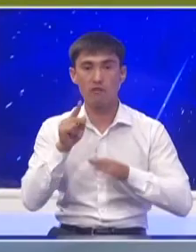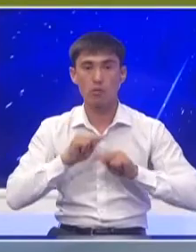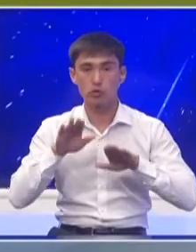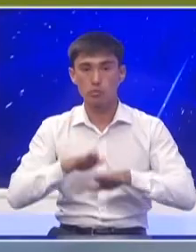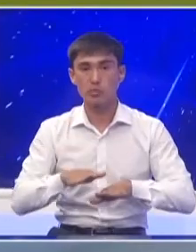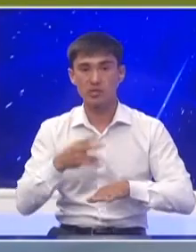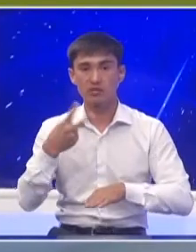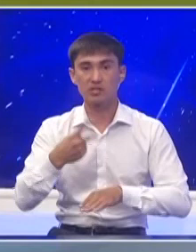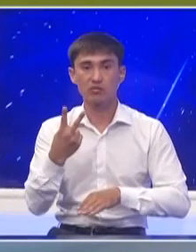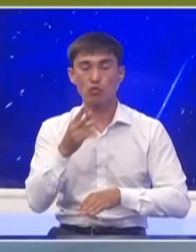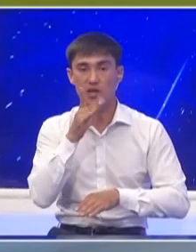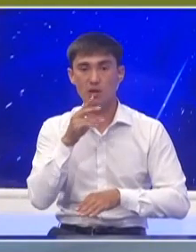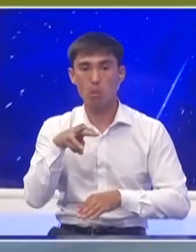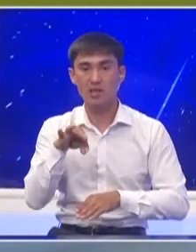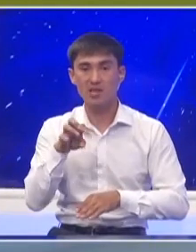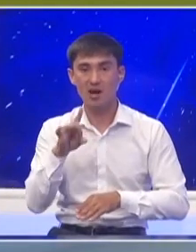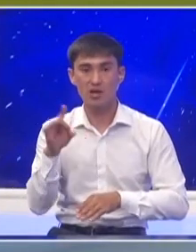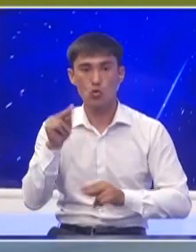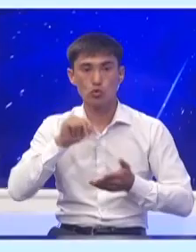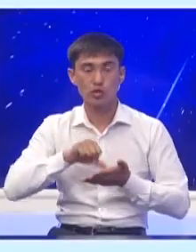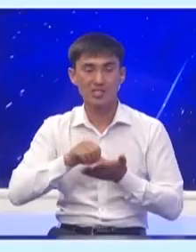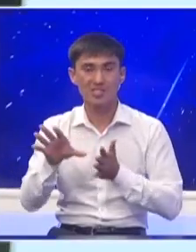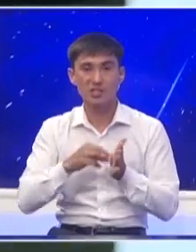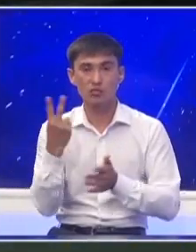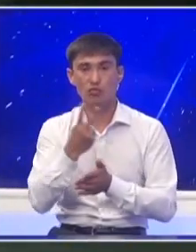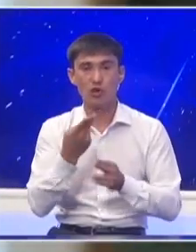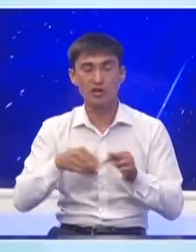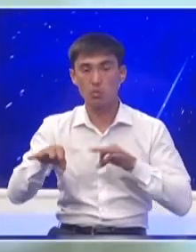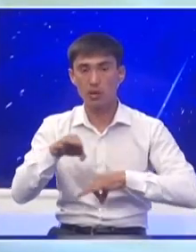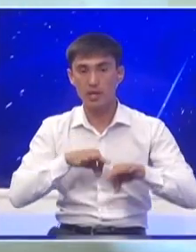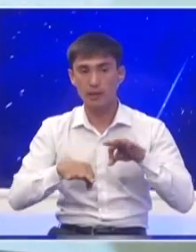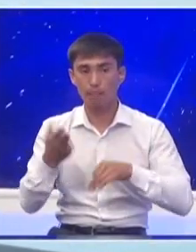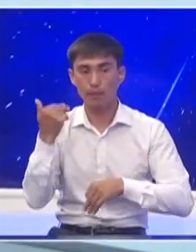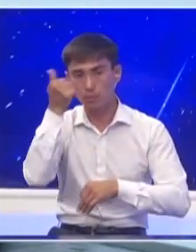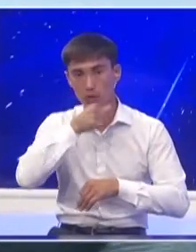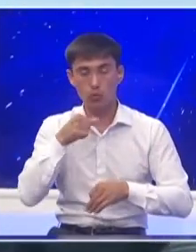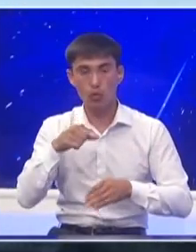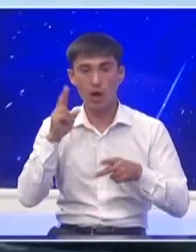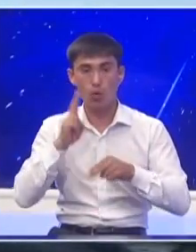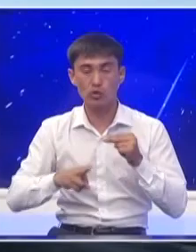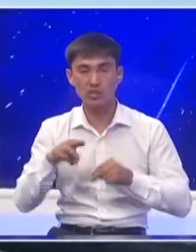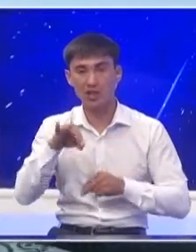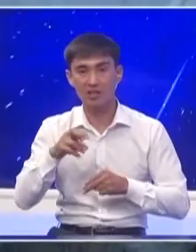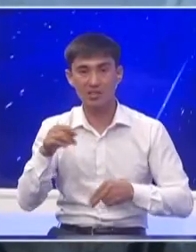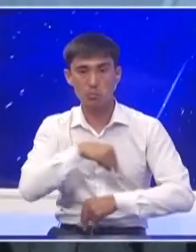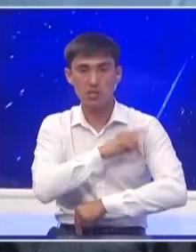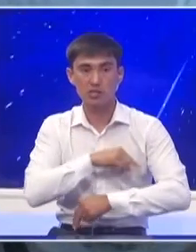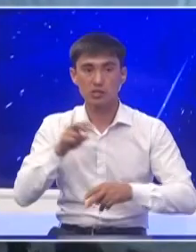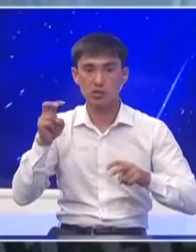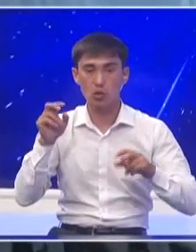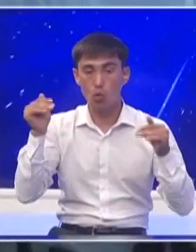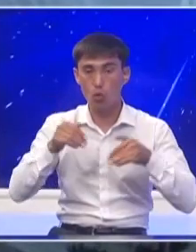места. 22-летний Мадиар Сейтказы – участник сразу 2 этих проектов. В прошлом году он окончил Талгарский медицинский